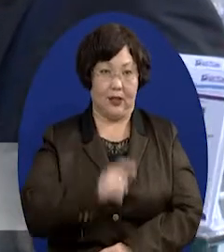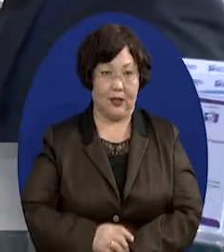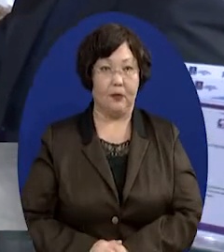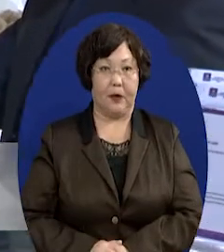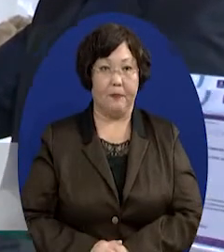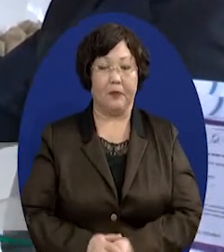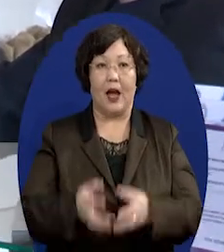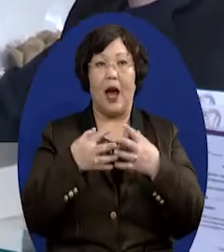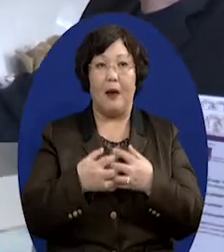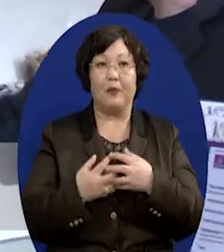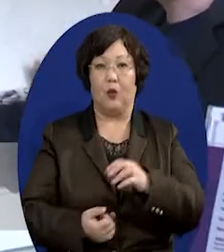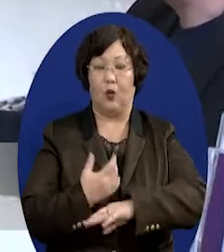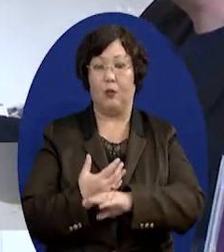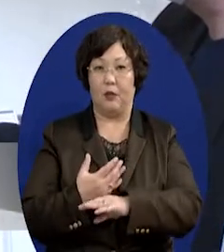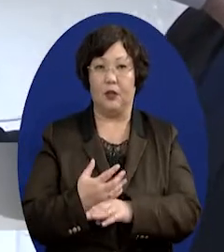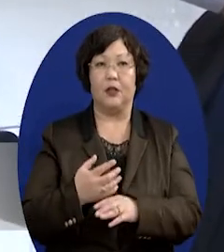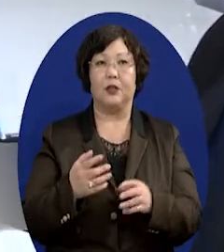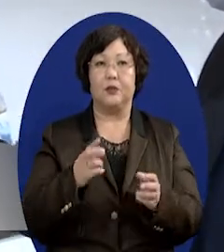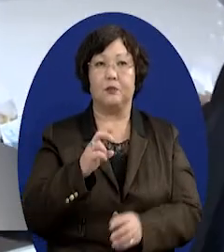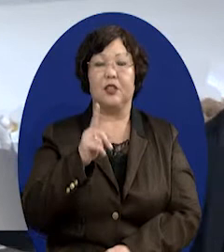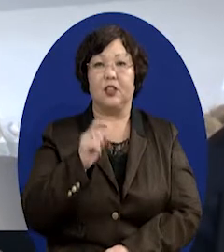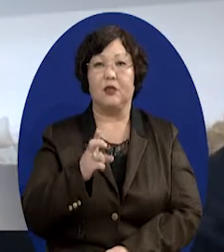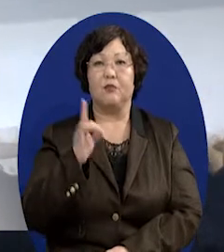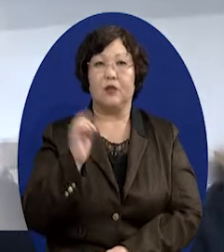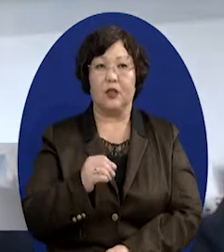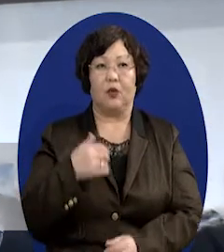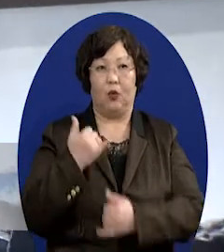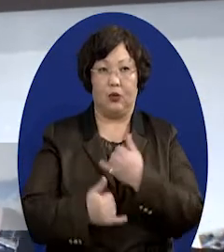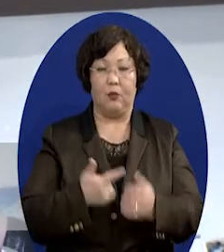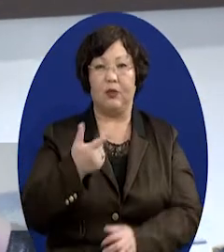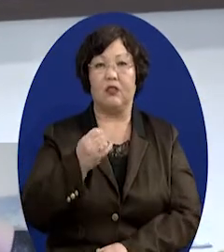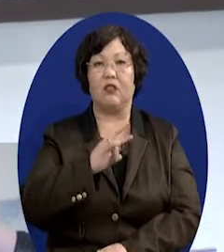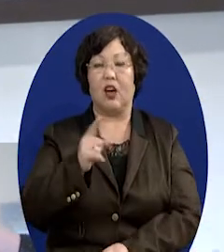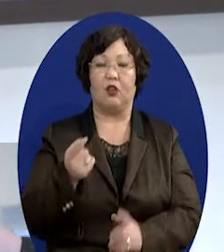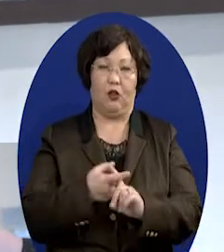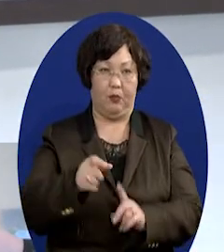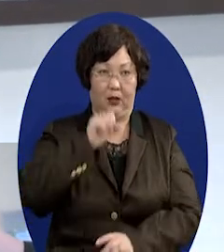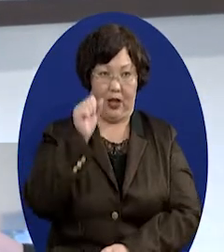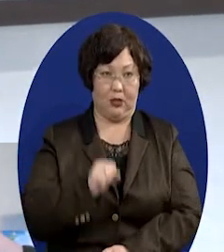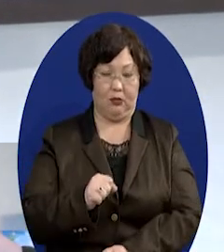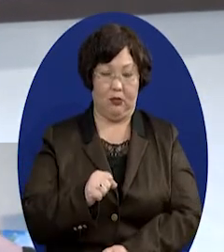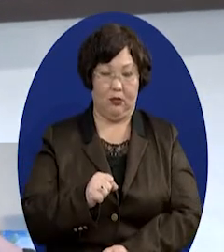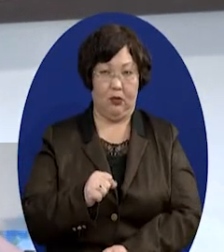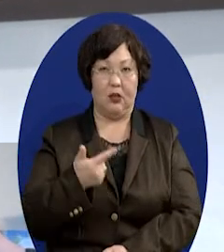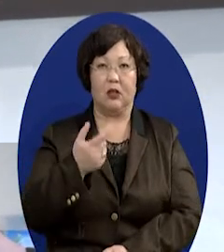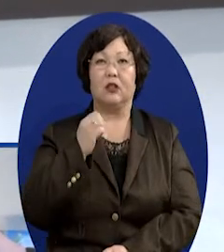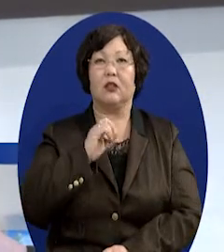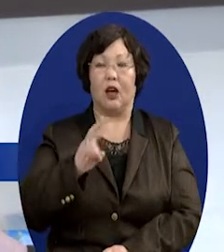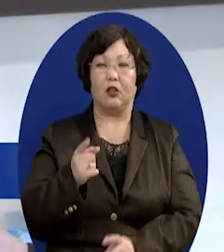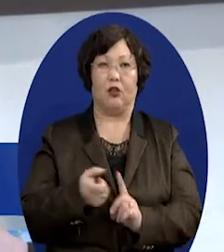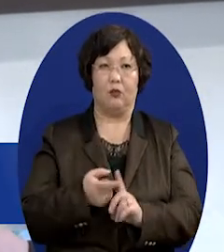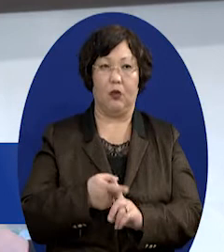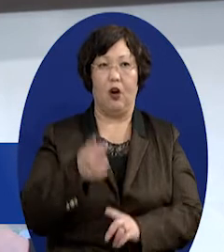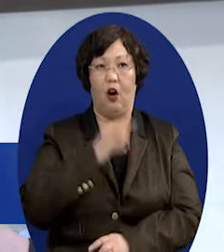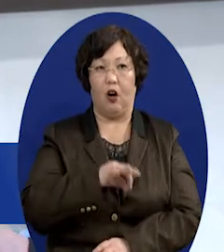ургамал бичил үйтний одоо гений асуудал хэрэгжин гэсэн үг. Одоо тэр гентэй холбоотой ямар нэгэн ашиг тэ орлого